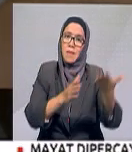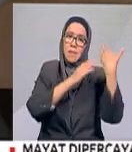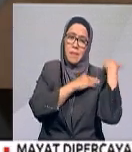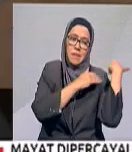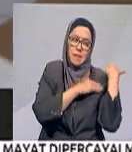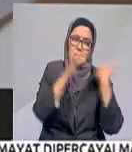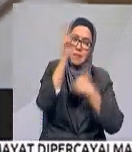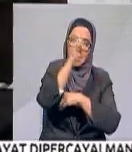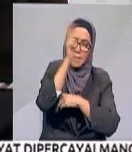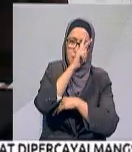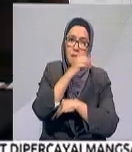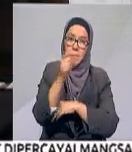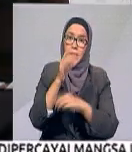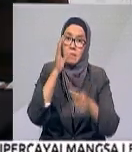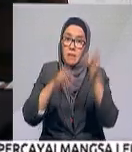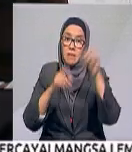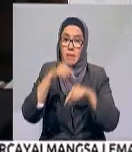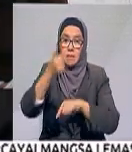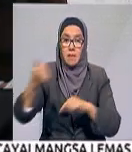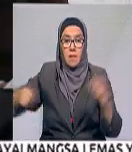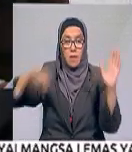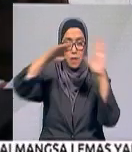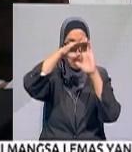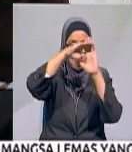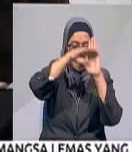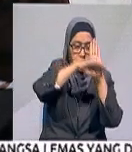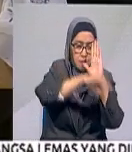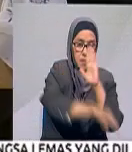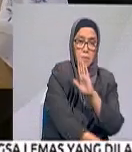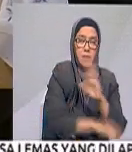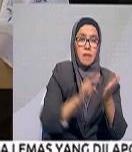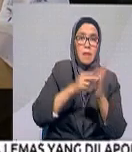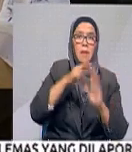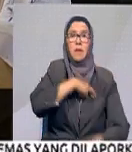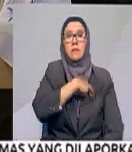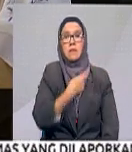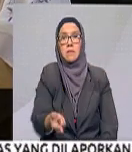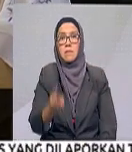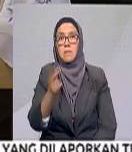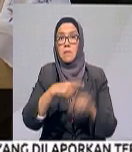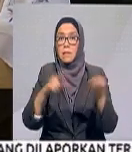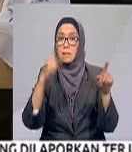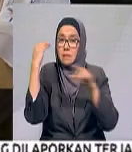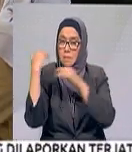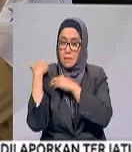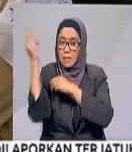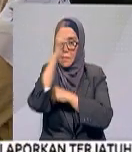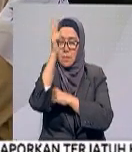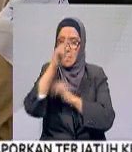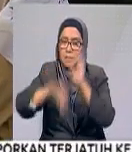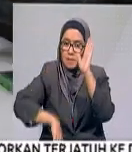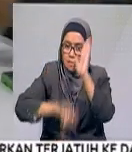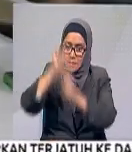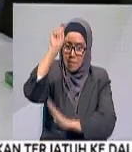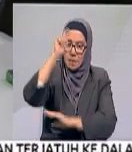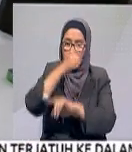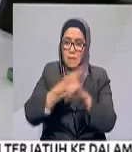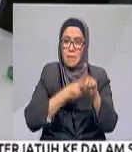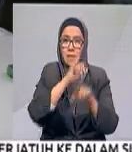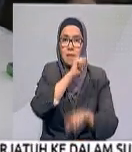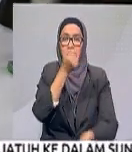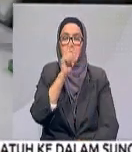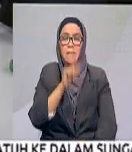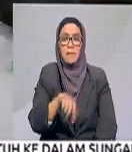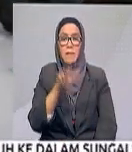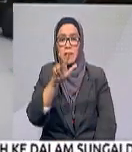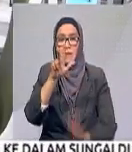sekiranya nilai aset menyusut lebih lanjut, kerugian yang ditanggung oleh kerajaan akan lebih tinggi daripada RM10.3 bilion.